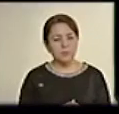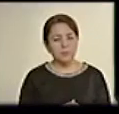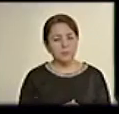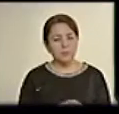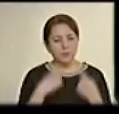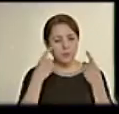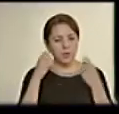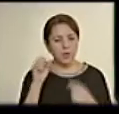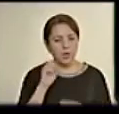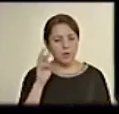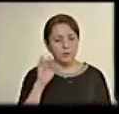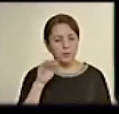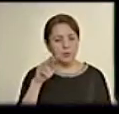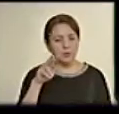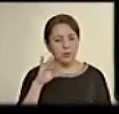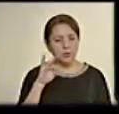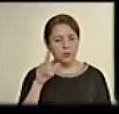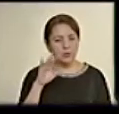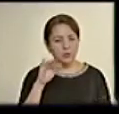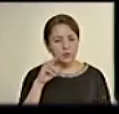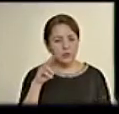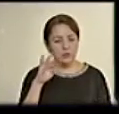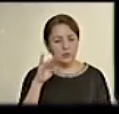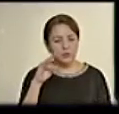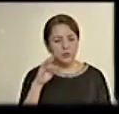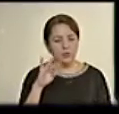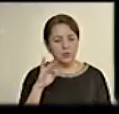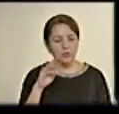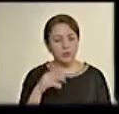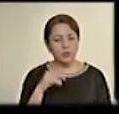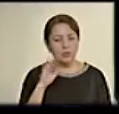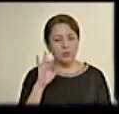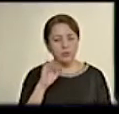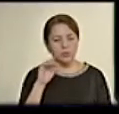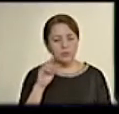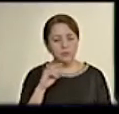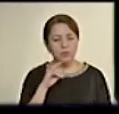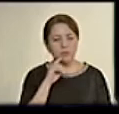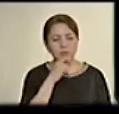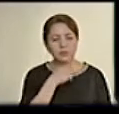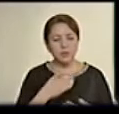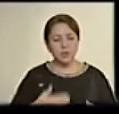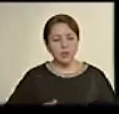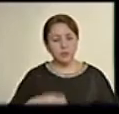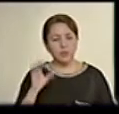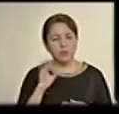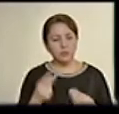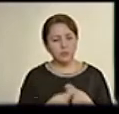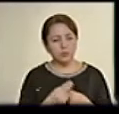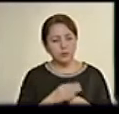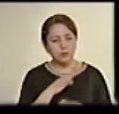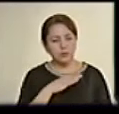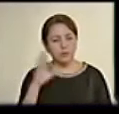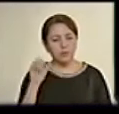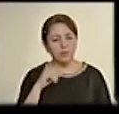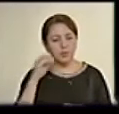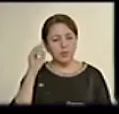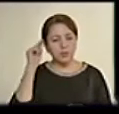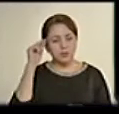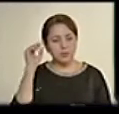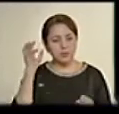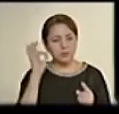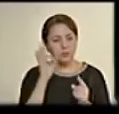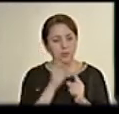Buxoro amirligining ijtimoiy-iqtisodiy hayoti haqida sizda bilim paydo bo'ldi va darsimiz o'z maqsadiga